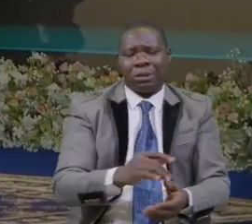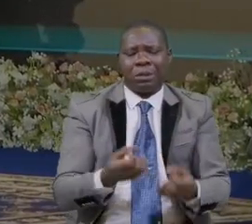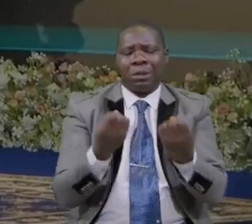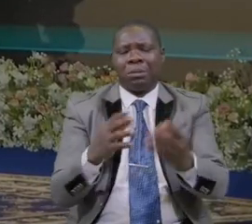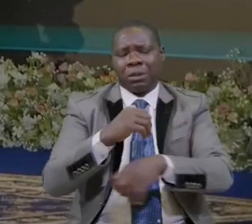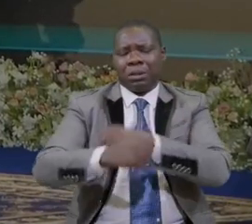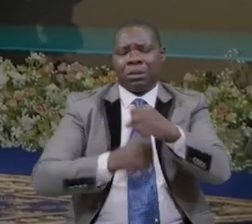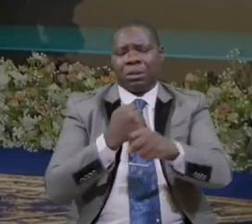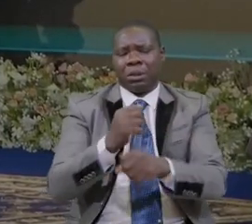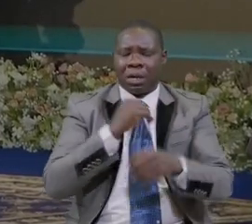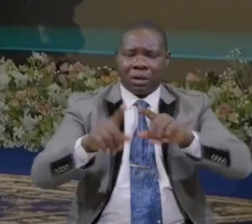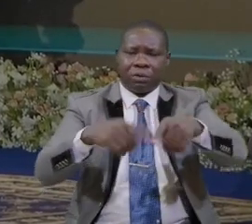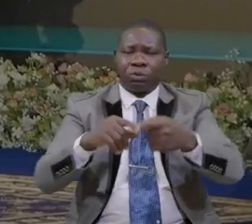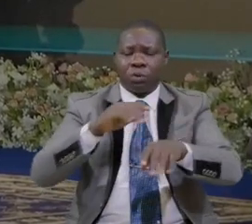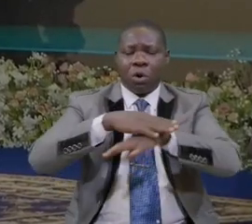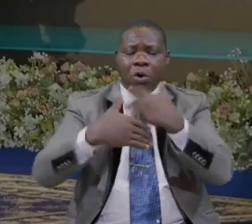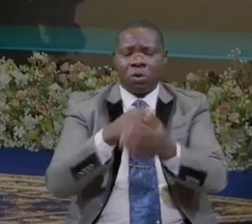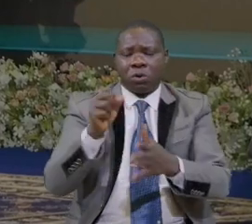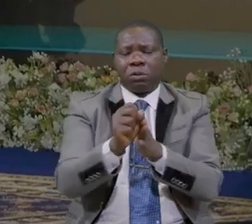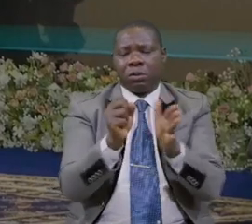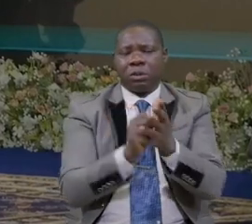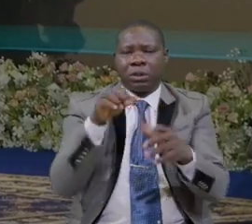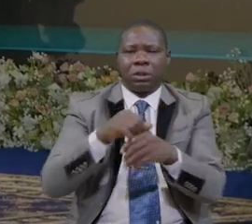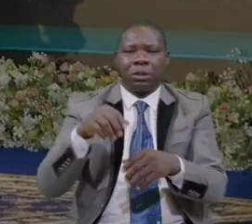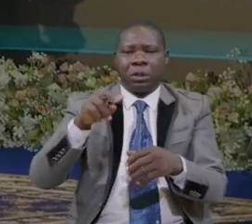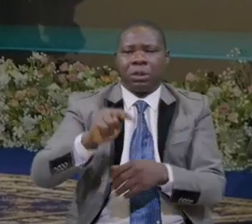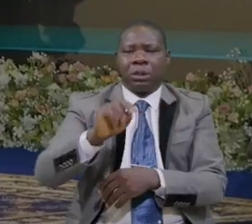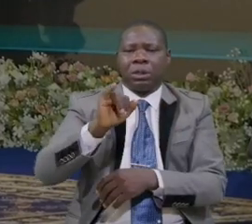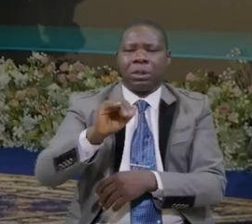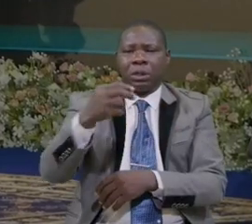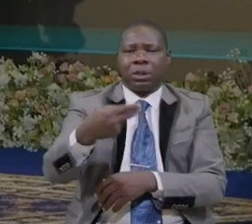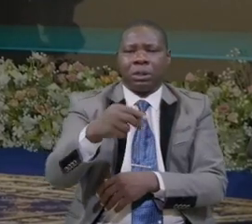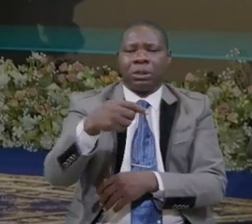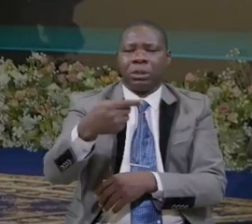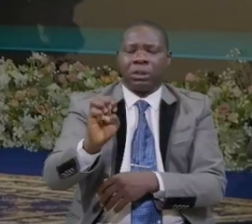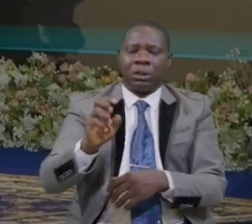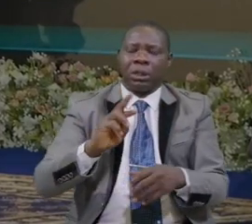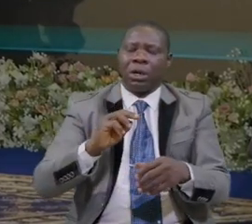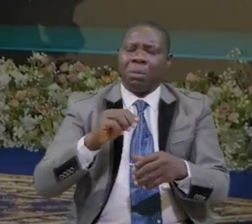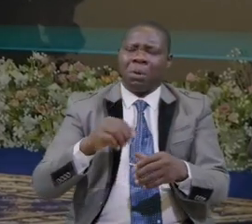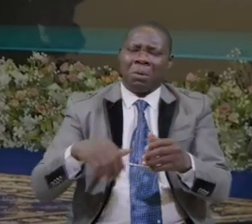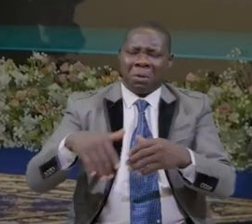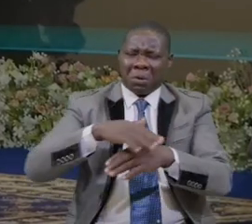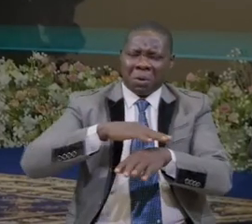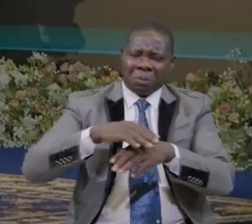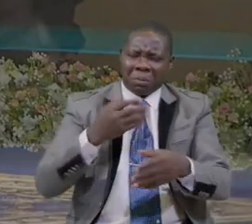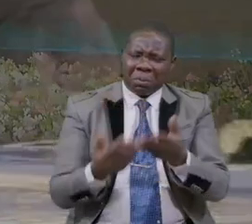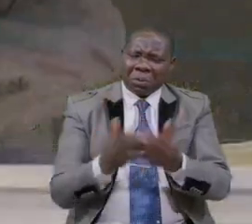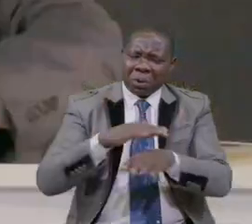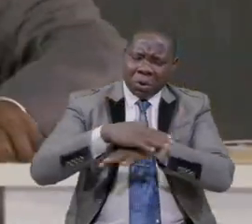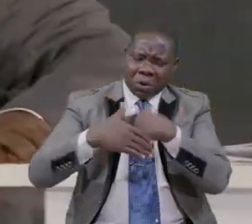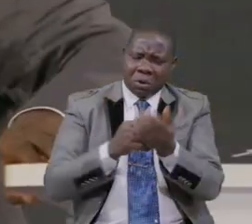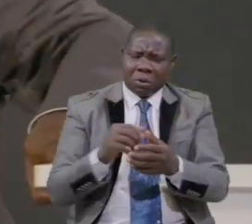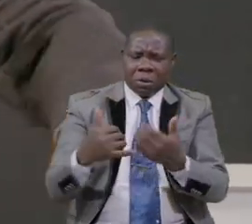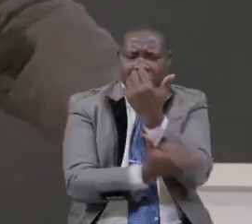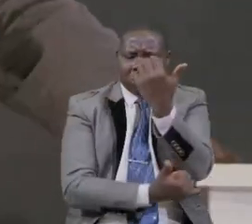j'ai visité pratiquement tous les États du Nigeria, pratiquement tous les pays d'Afrique. J'ai visité l'Europe, j'ai